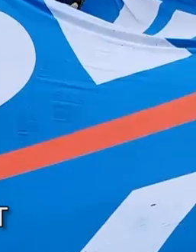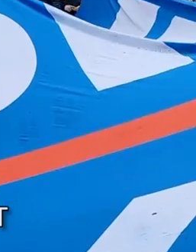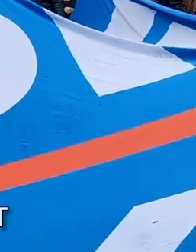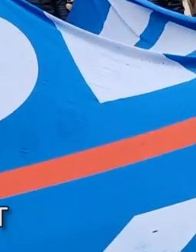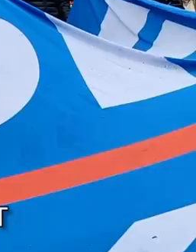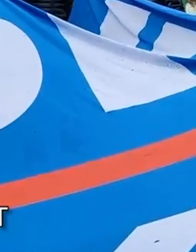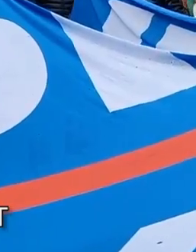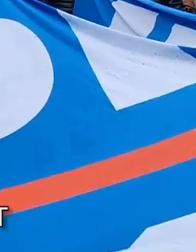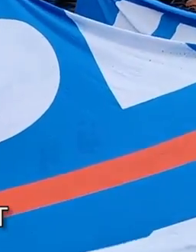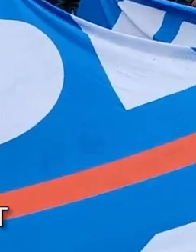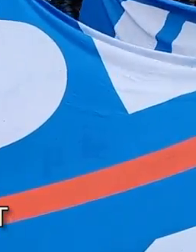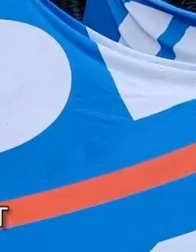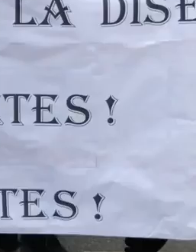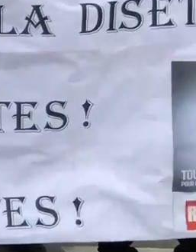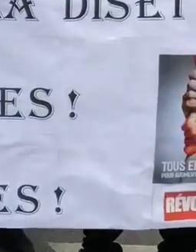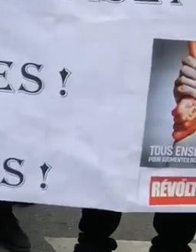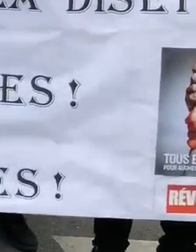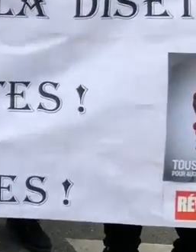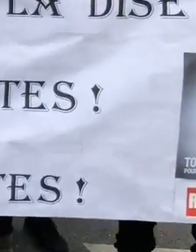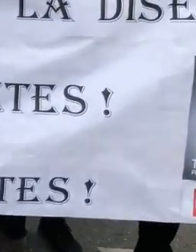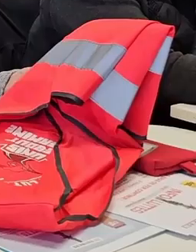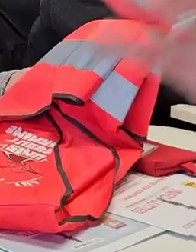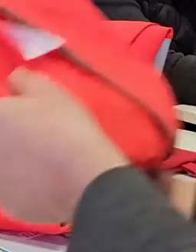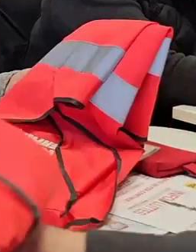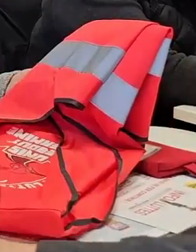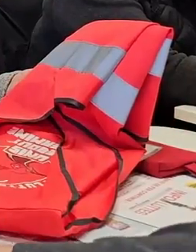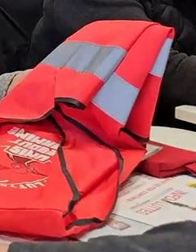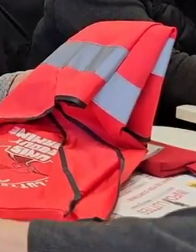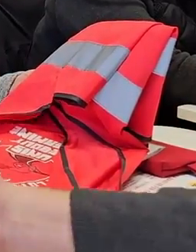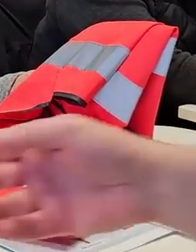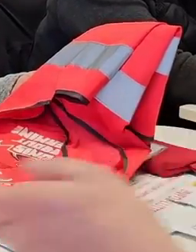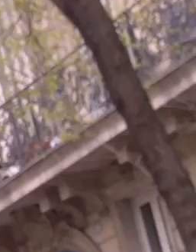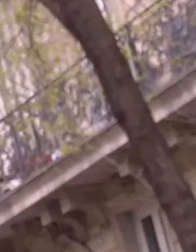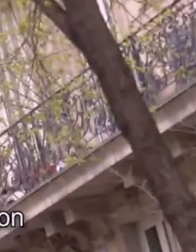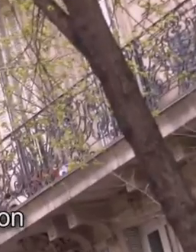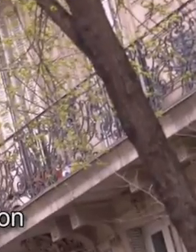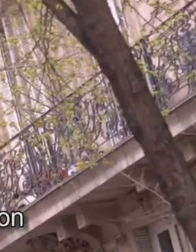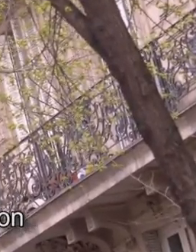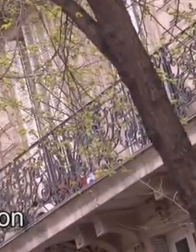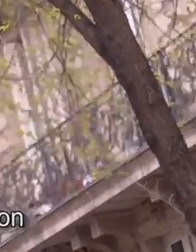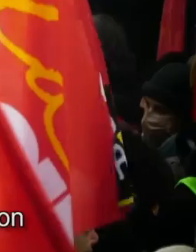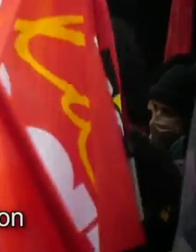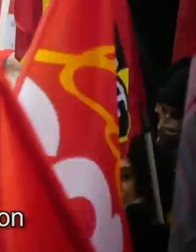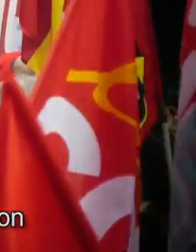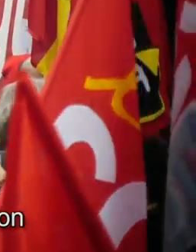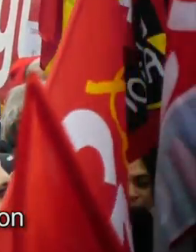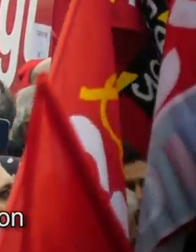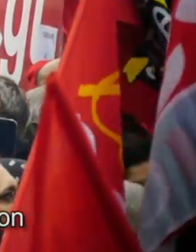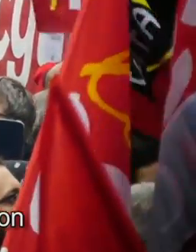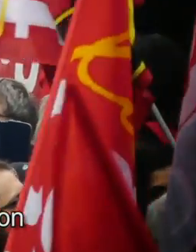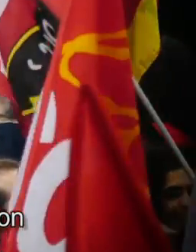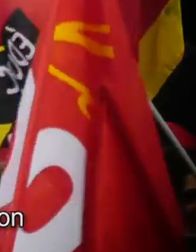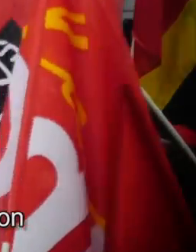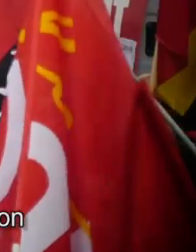CGT dans les multinationales à tous les niveaux, national, européen et international. Être la CGT de toutes et tous, c'est